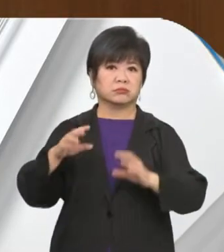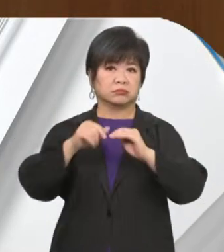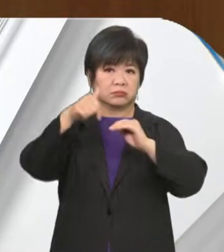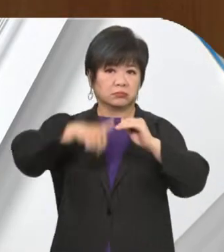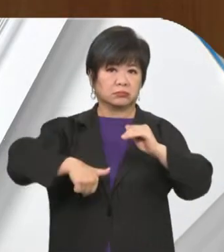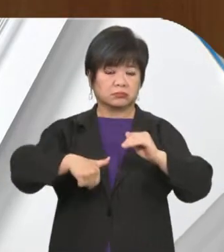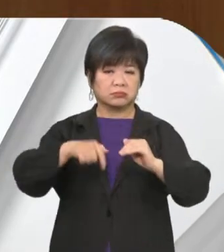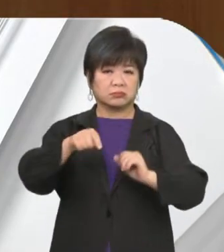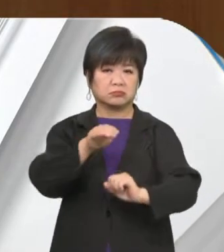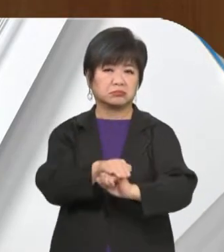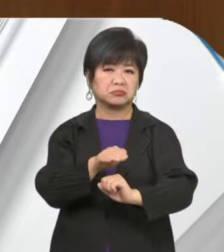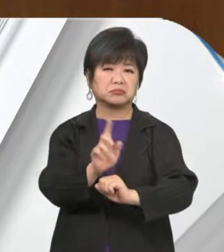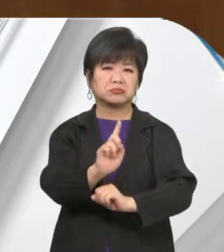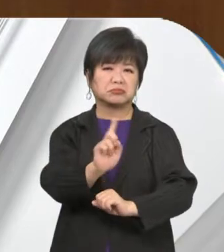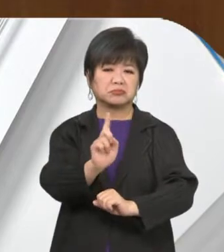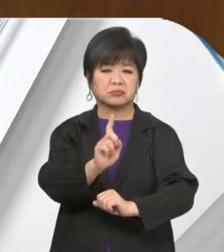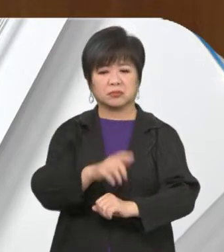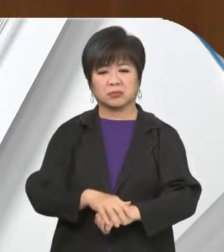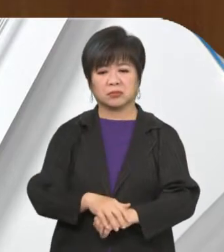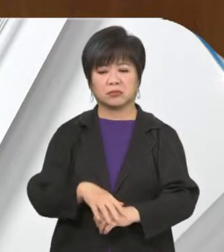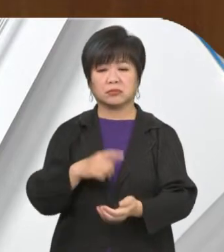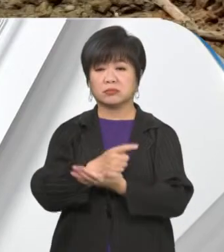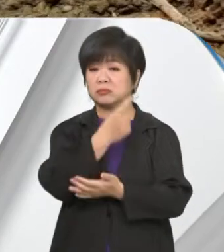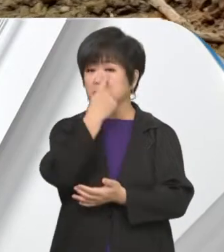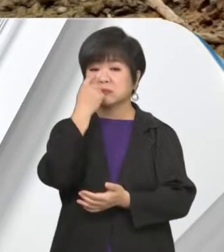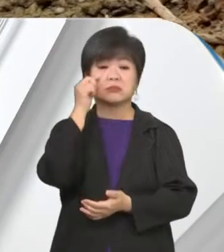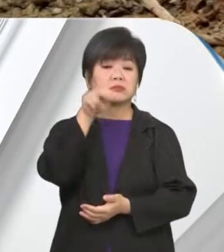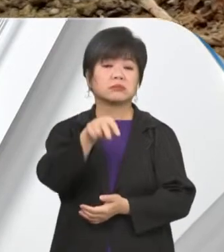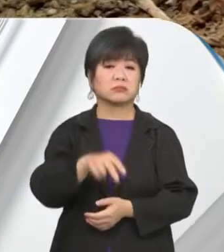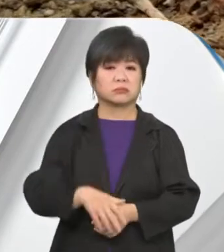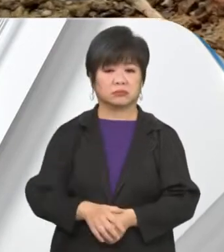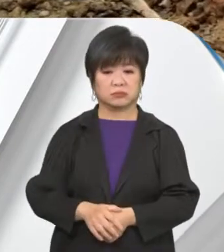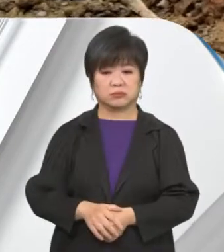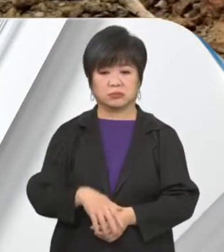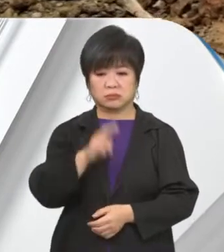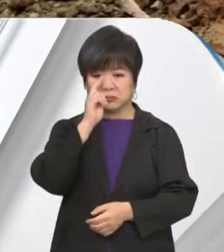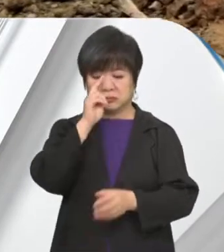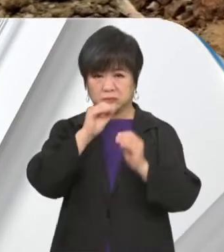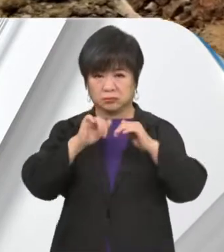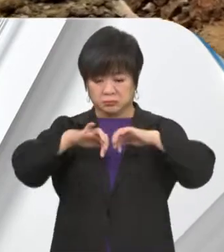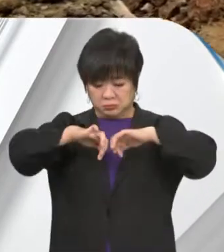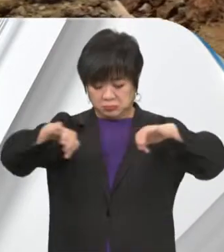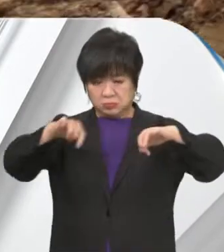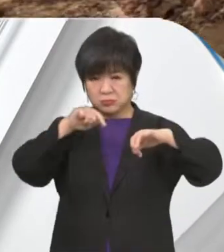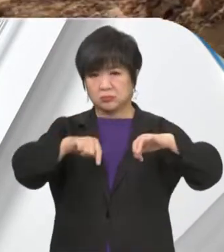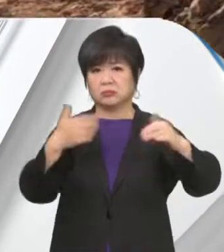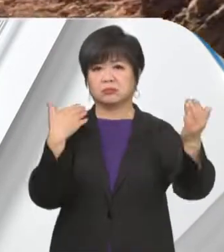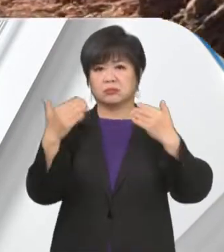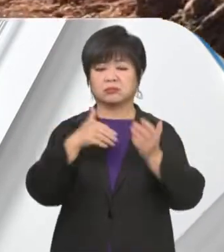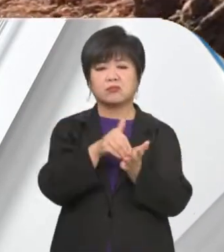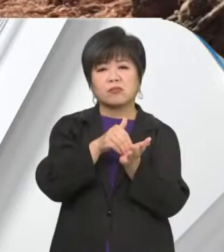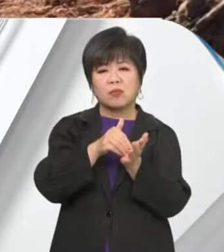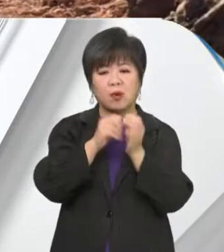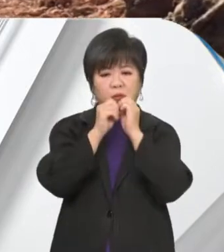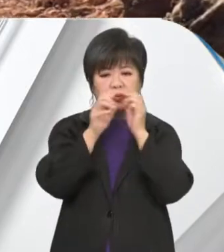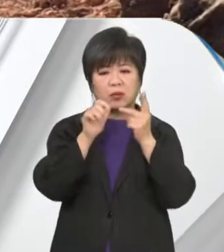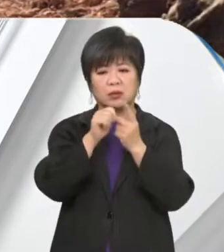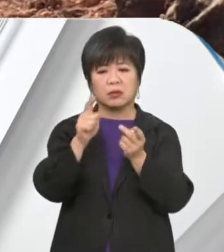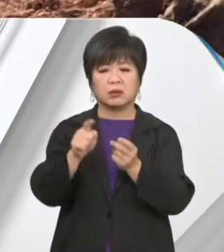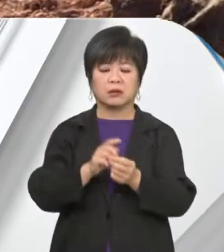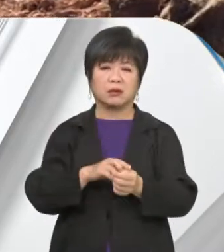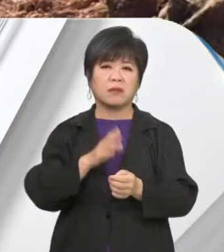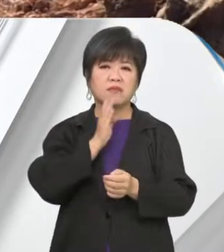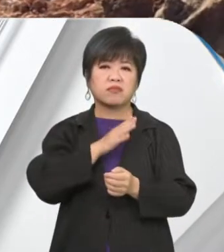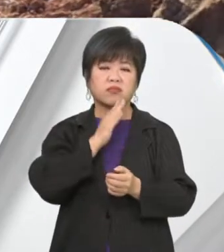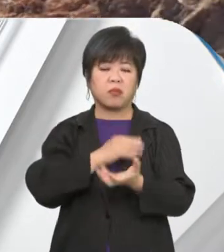是什么，他就是说哦，目视判断为土方。 隔壁社嘅灰泥挖开来，石线粗宽度塑架台面四板嚟到各种嘅废